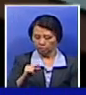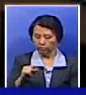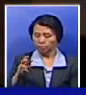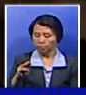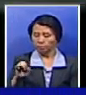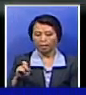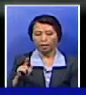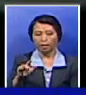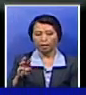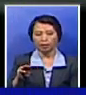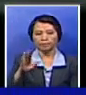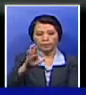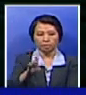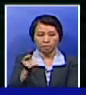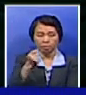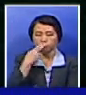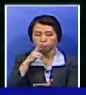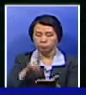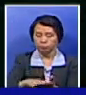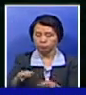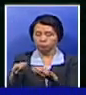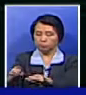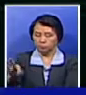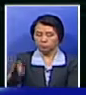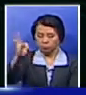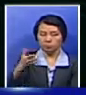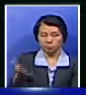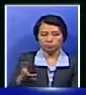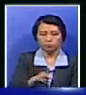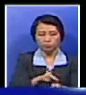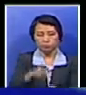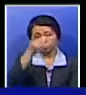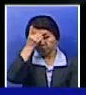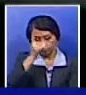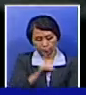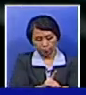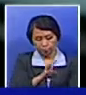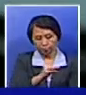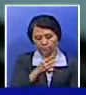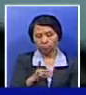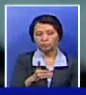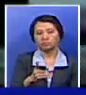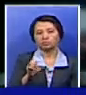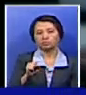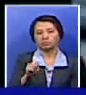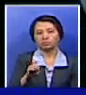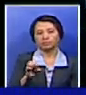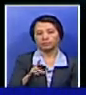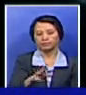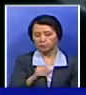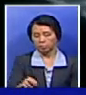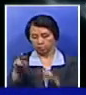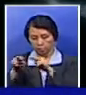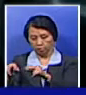tadi. Penyerahan surat lantikan disempurnakan oleh Timbalan Naib Chancellor Profesor Datuk Dr. Muhammad Shatta Sabran sambil